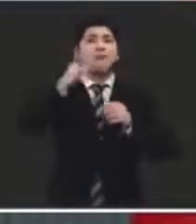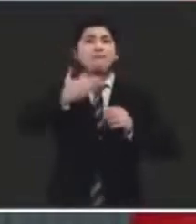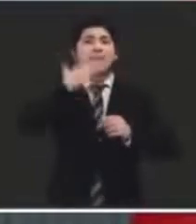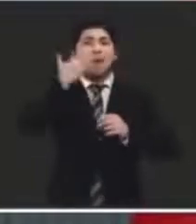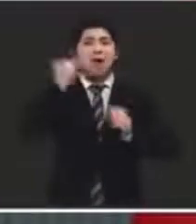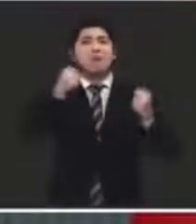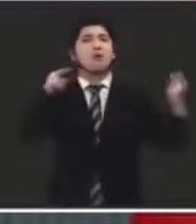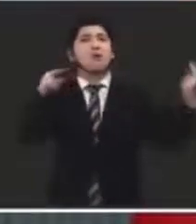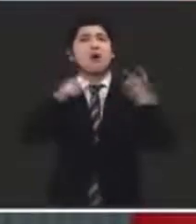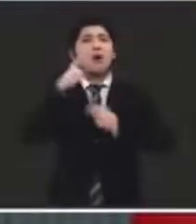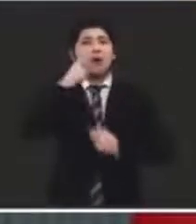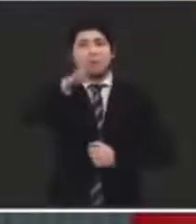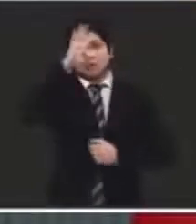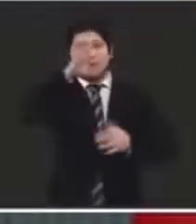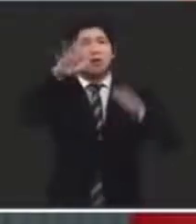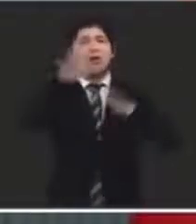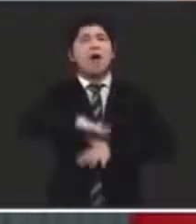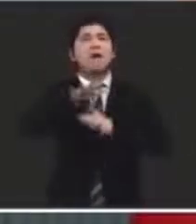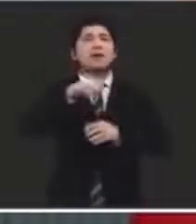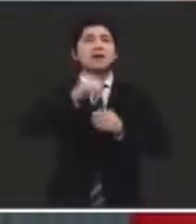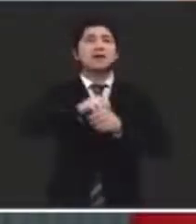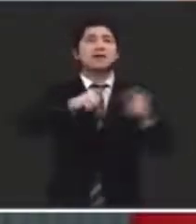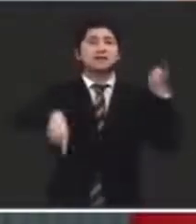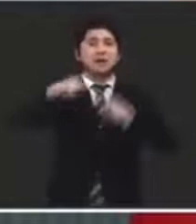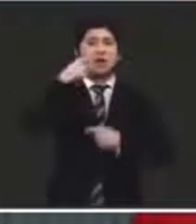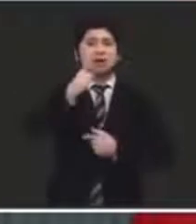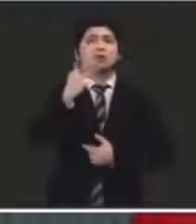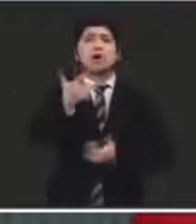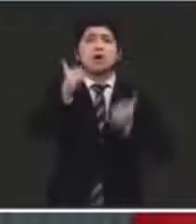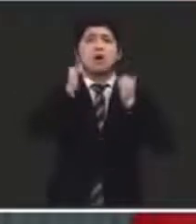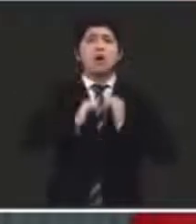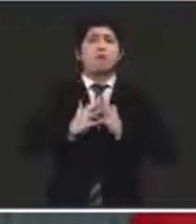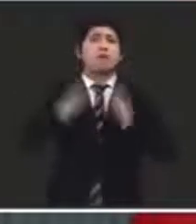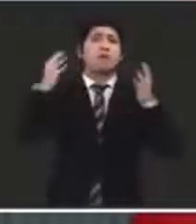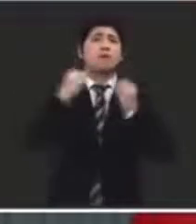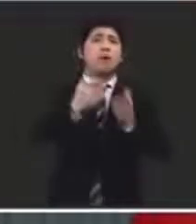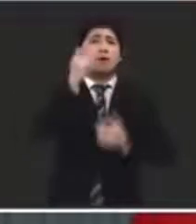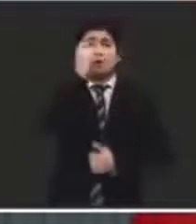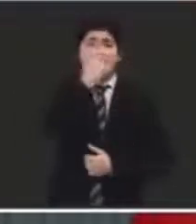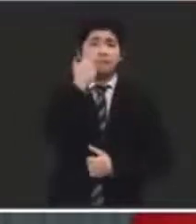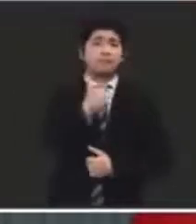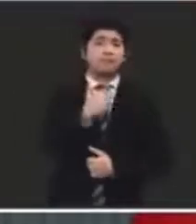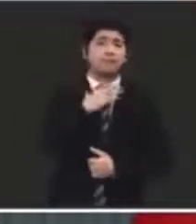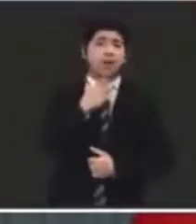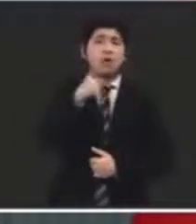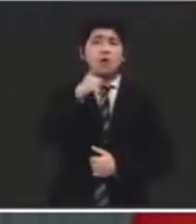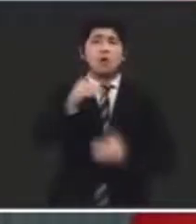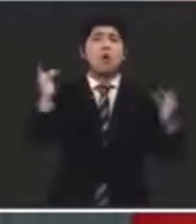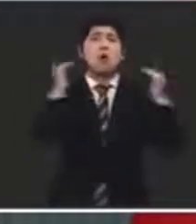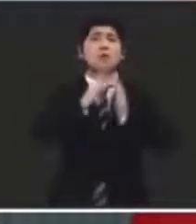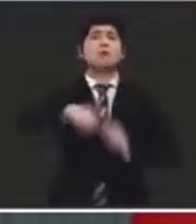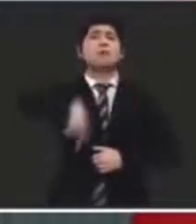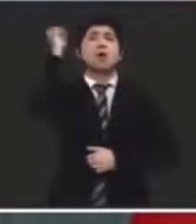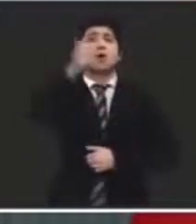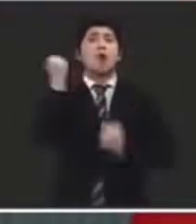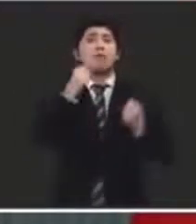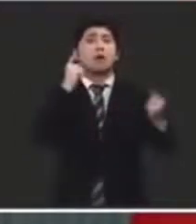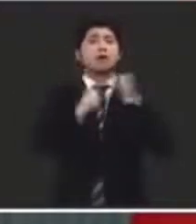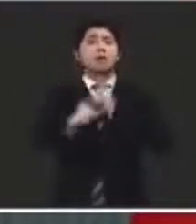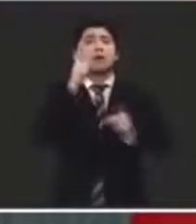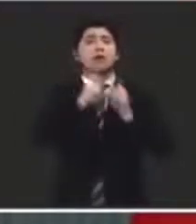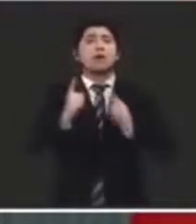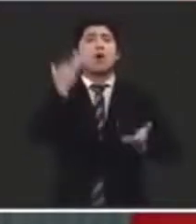Otoyolu da İstanbul trafiğine çok büyük rahatlama getirdi bu köprüde günlük araç geçişi